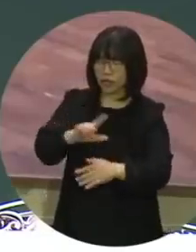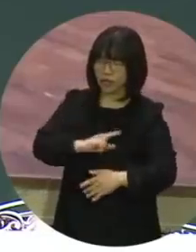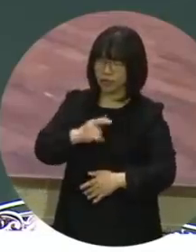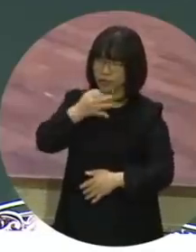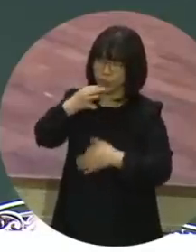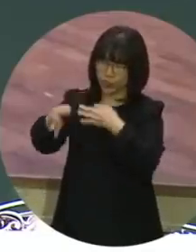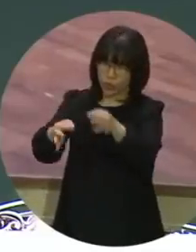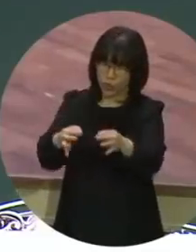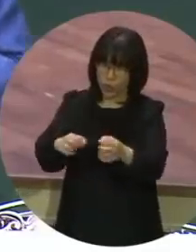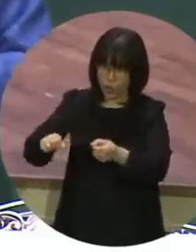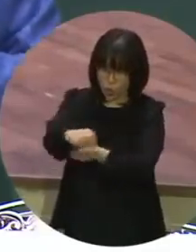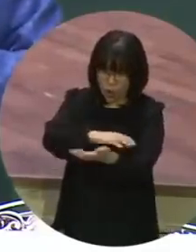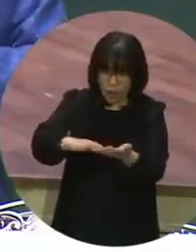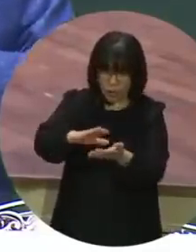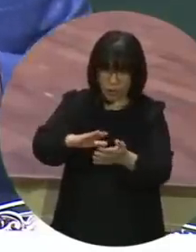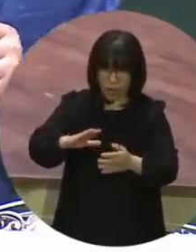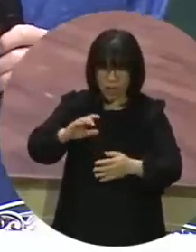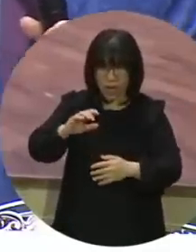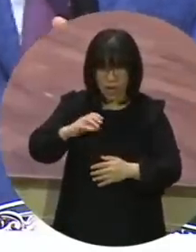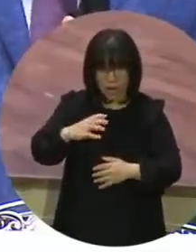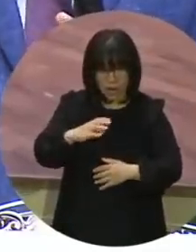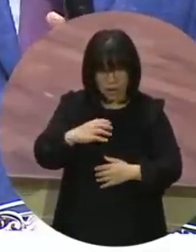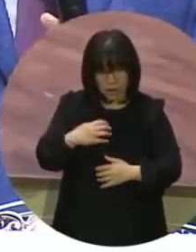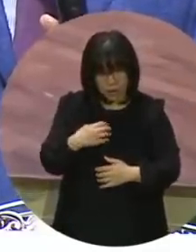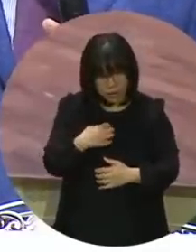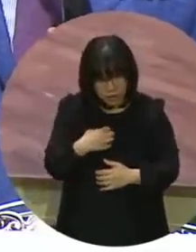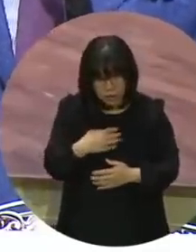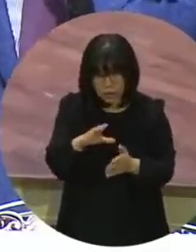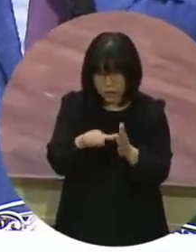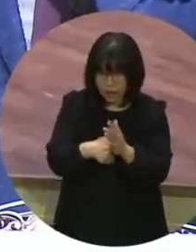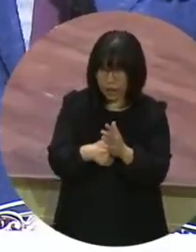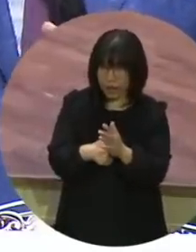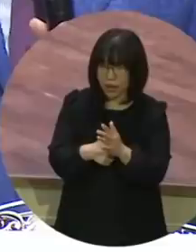나를 영화롭게 하리로다. 어려움 당했냐? 내 이름 불러라.